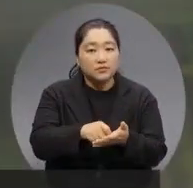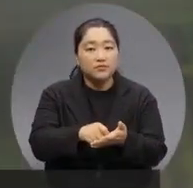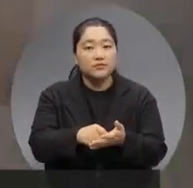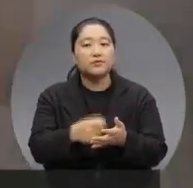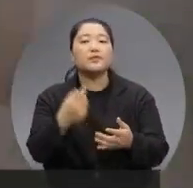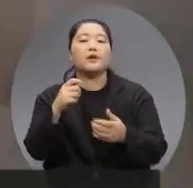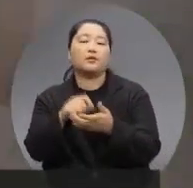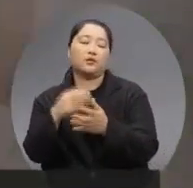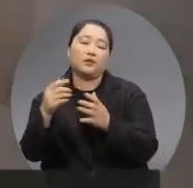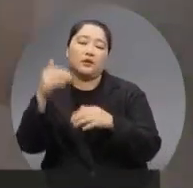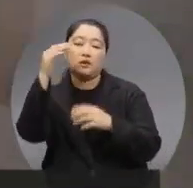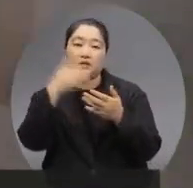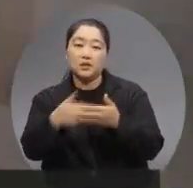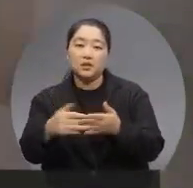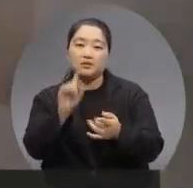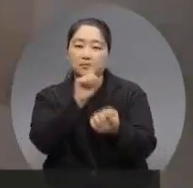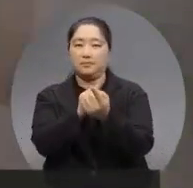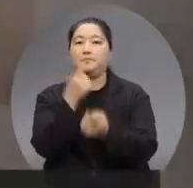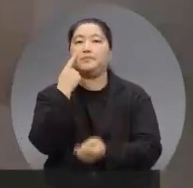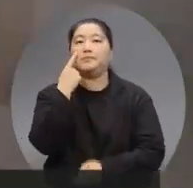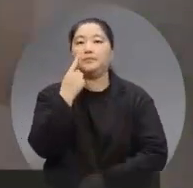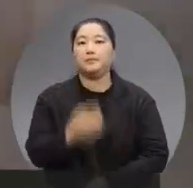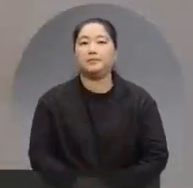이지현 기자가 만나봤습니다